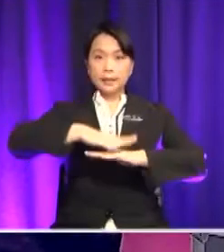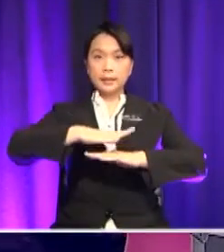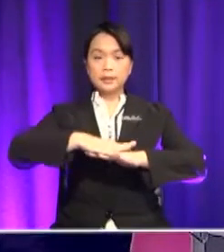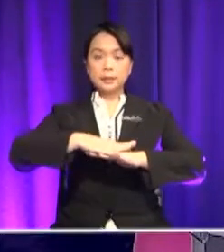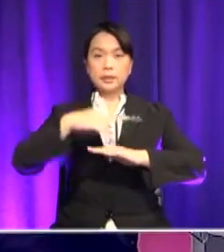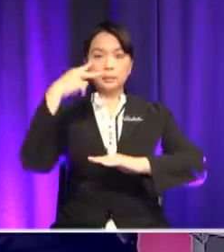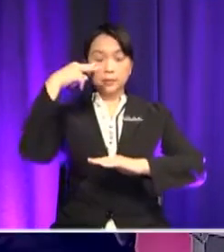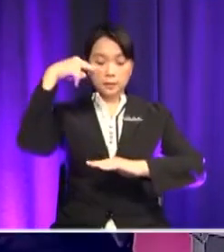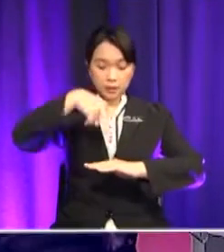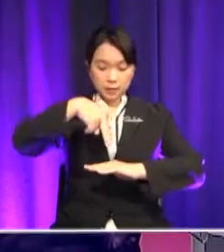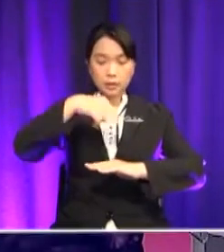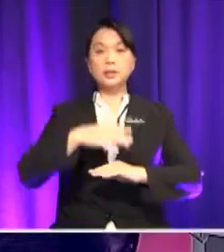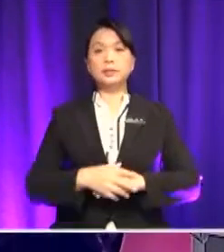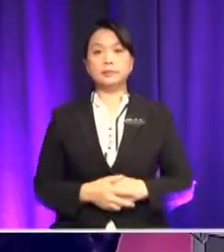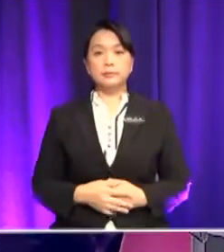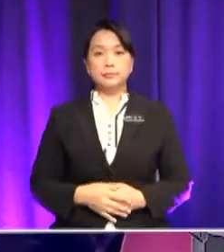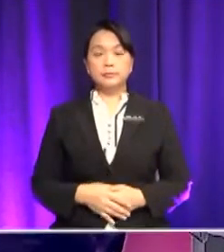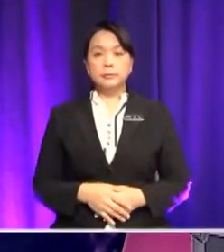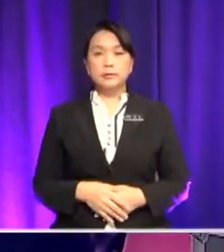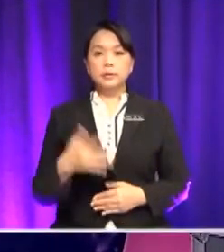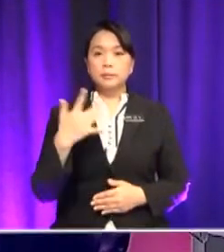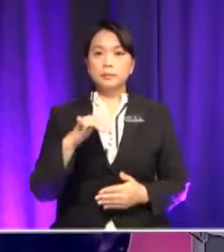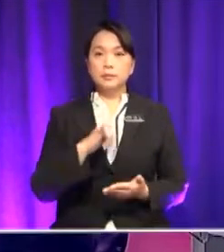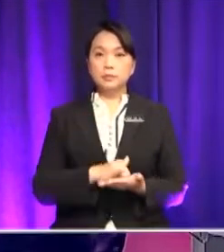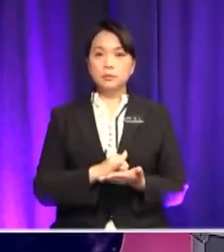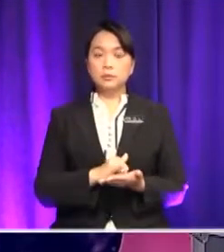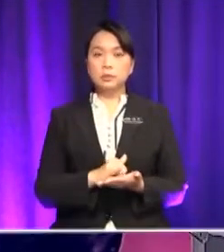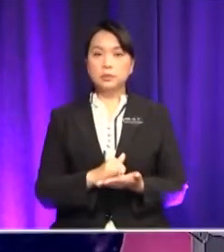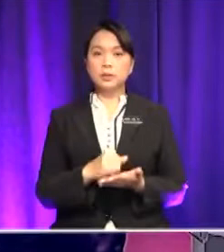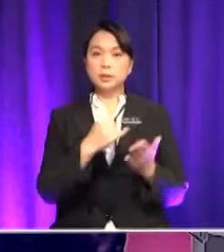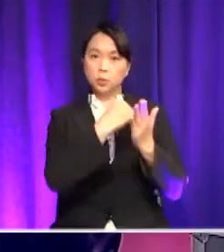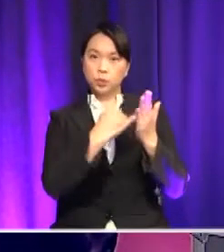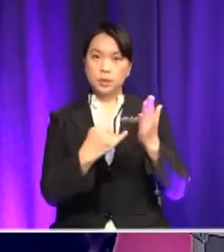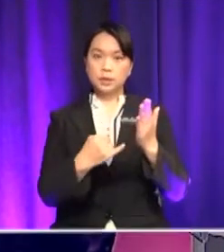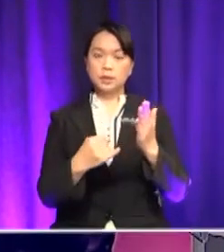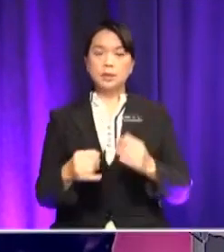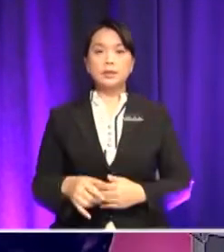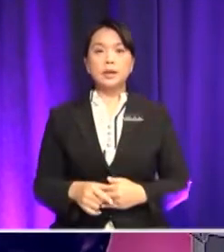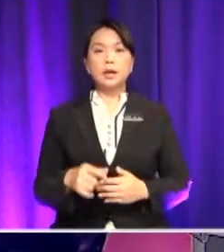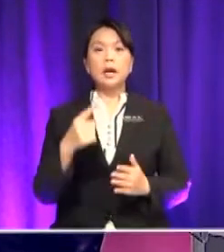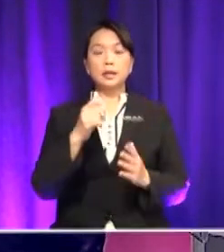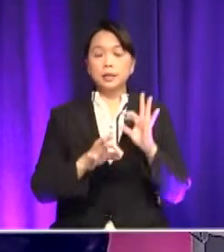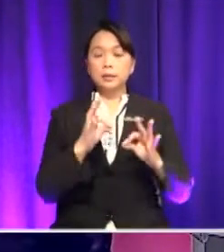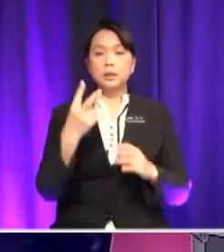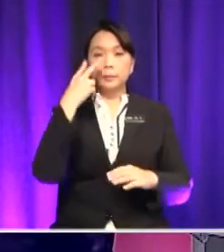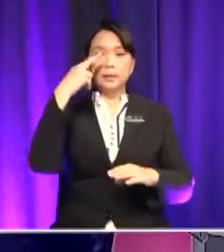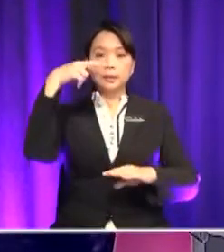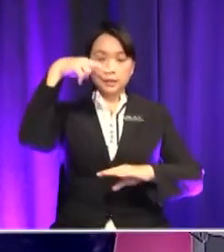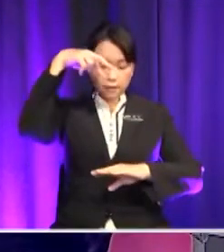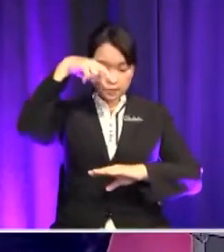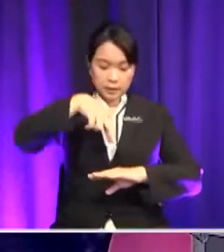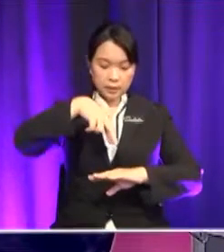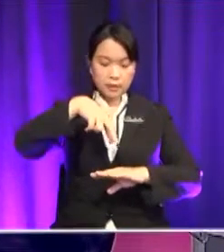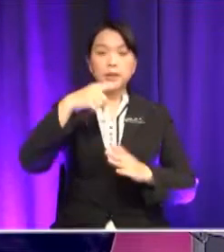kita berada di bahagian atas, kemudian kita lihat di bahagian bawah. So, kelihatan suatu pelan.